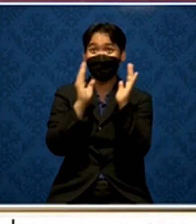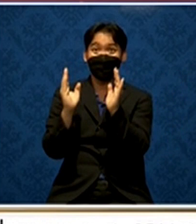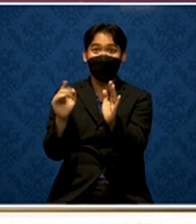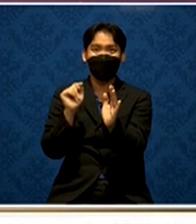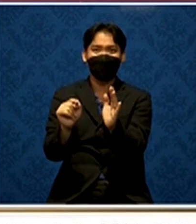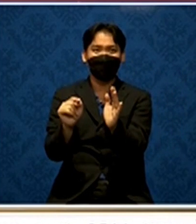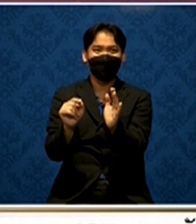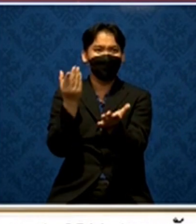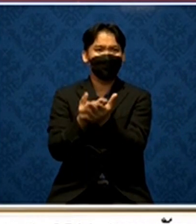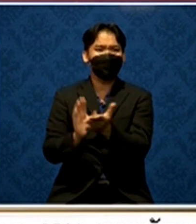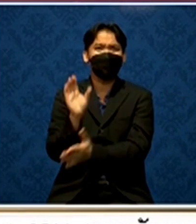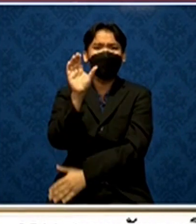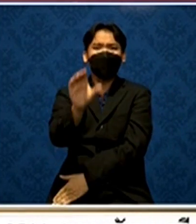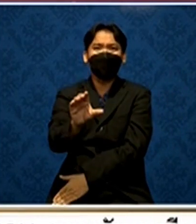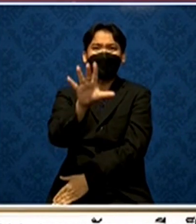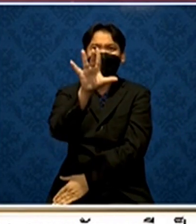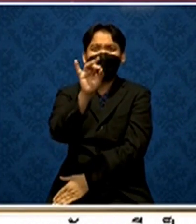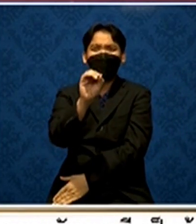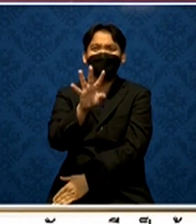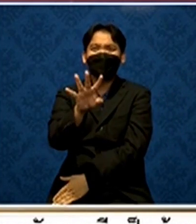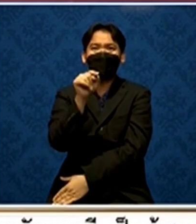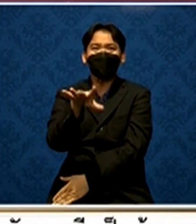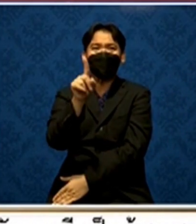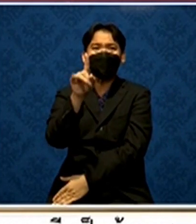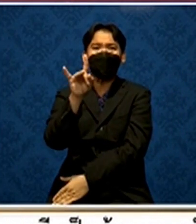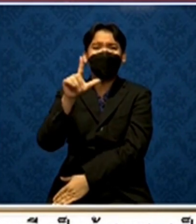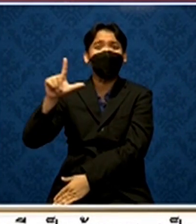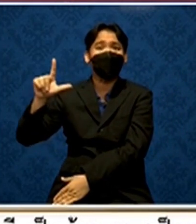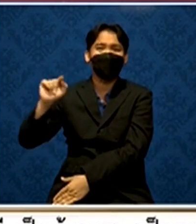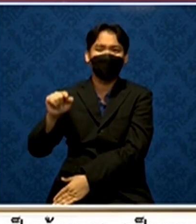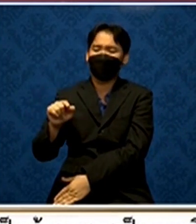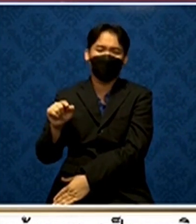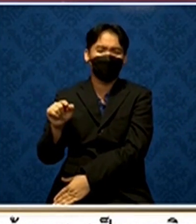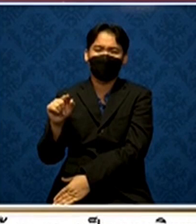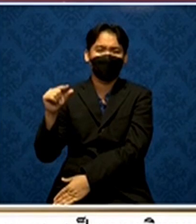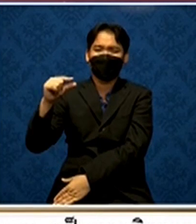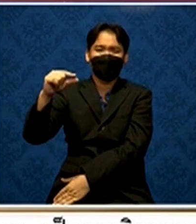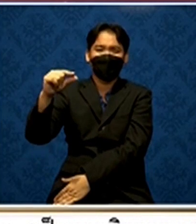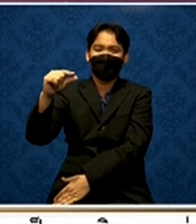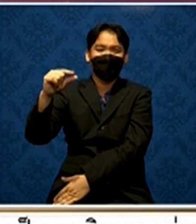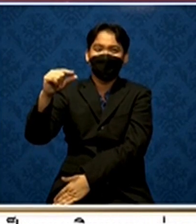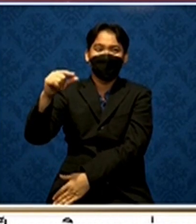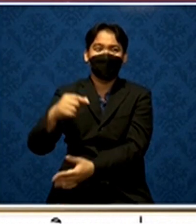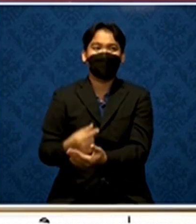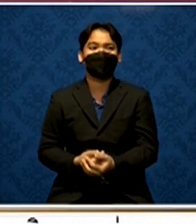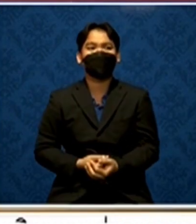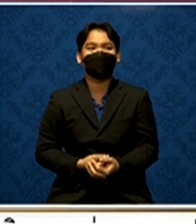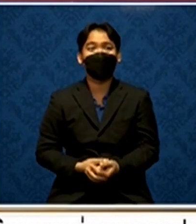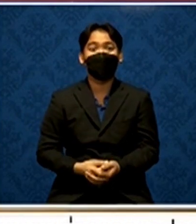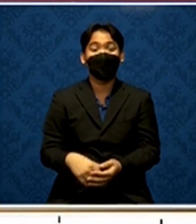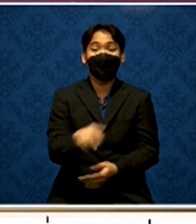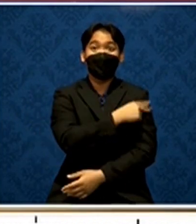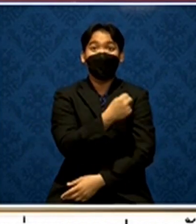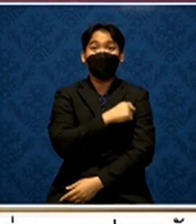ค่84ล้านบาทครับต่อไปมาดูที่สถาบันการแพทย์ฉุกเฉินครับขอสไลด์ถัดไปครับ